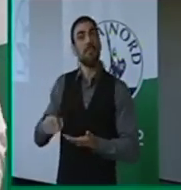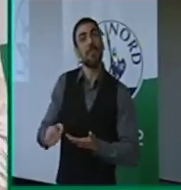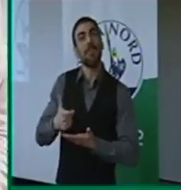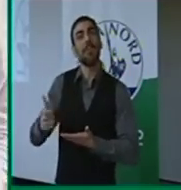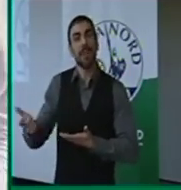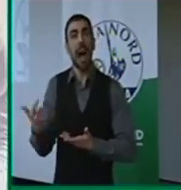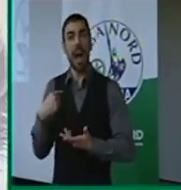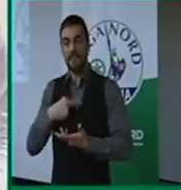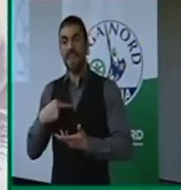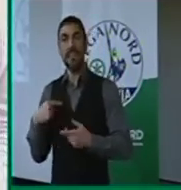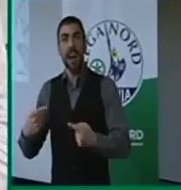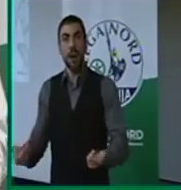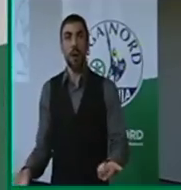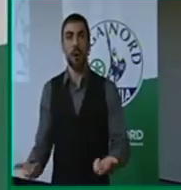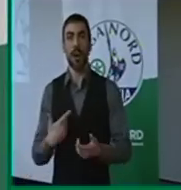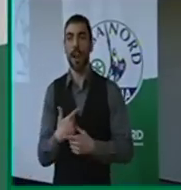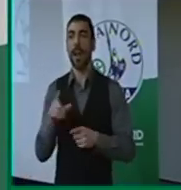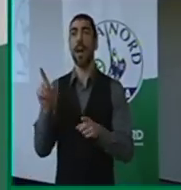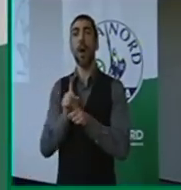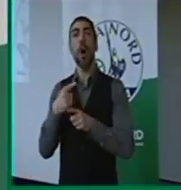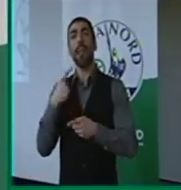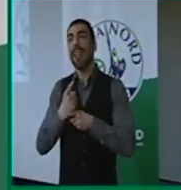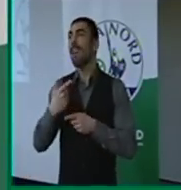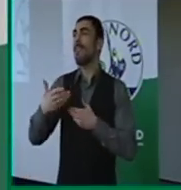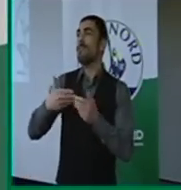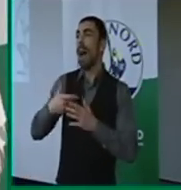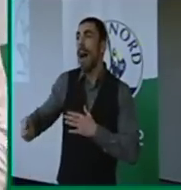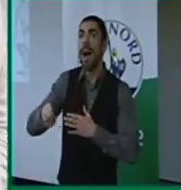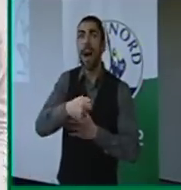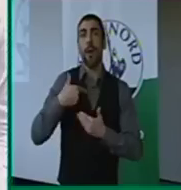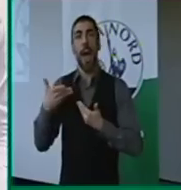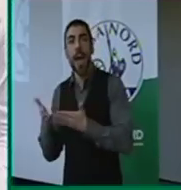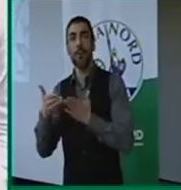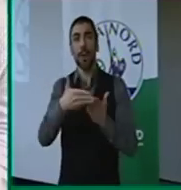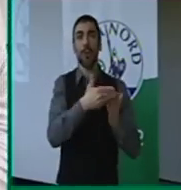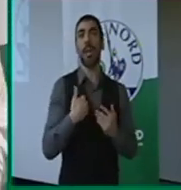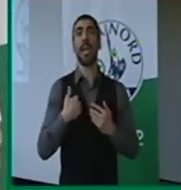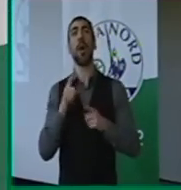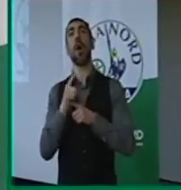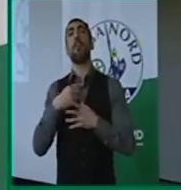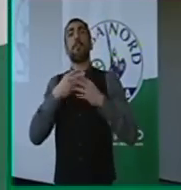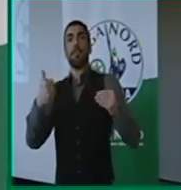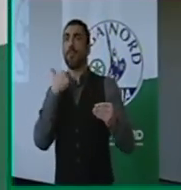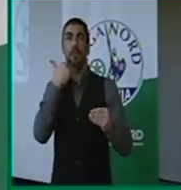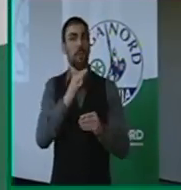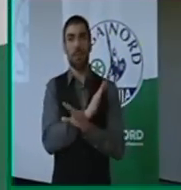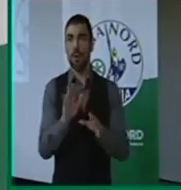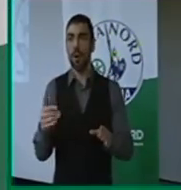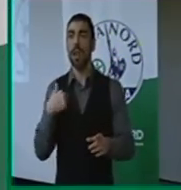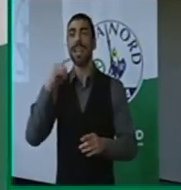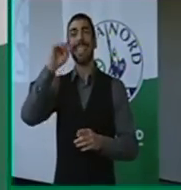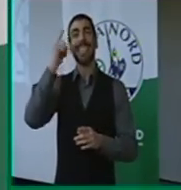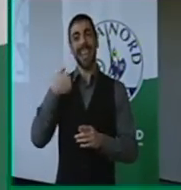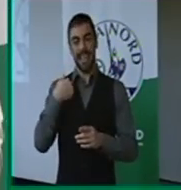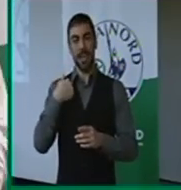siamo più vivi e forti di prima Diamoci una mano io non abiuro il rischio è il rogo se